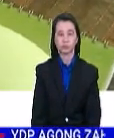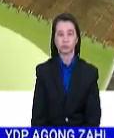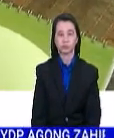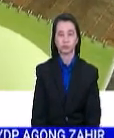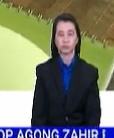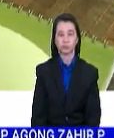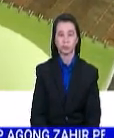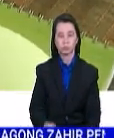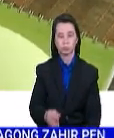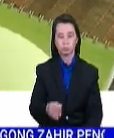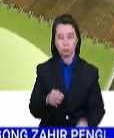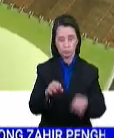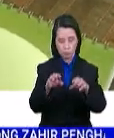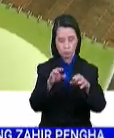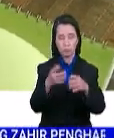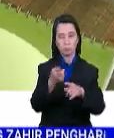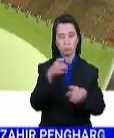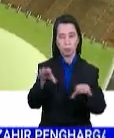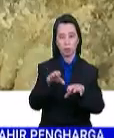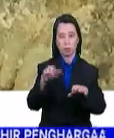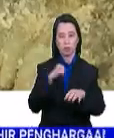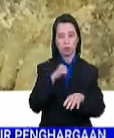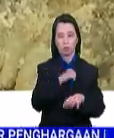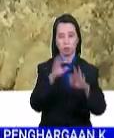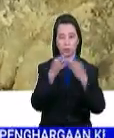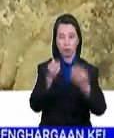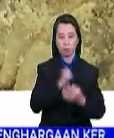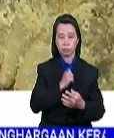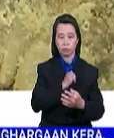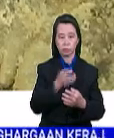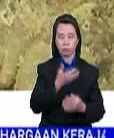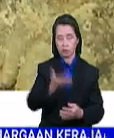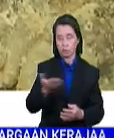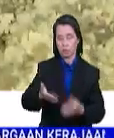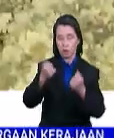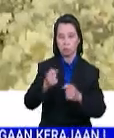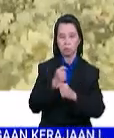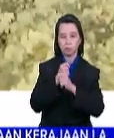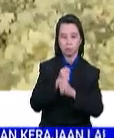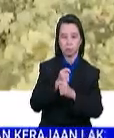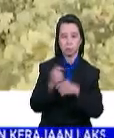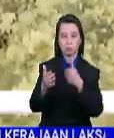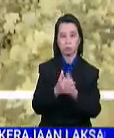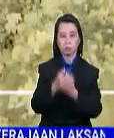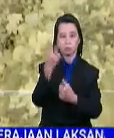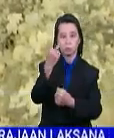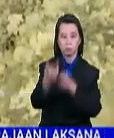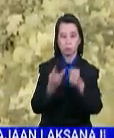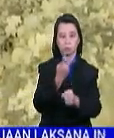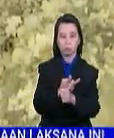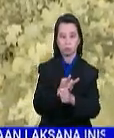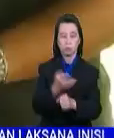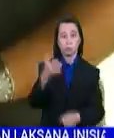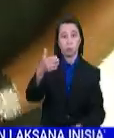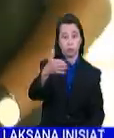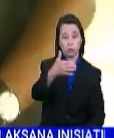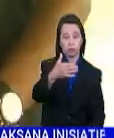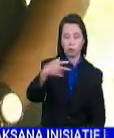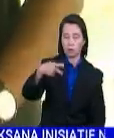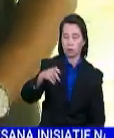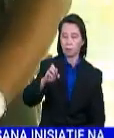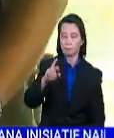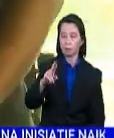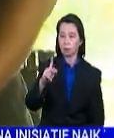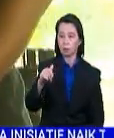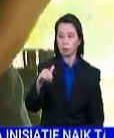Resepi ikan perkasam diambil daripada ahli keluarga sendiri dan produknya mampu bertahan hingga 2 tahun. Ikan perkasamnya kini